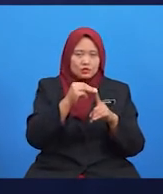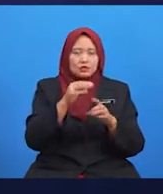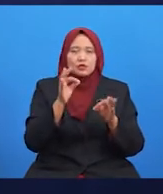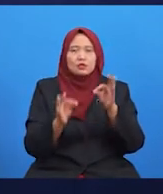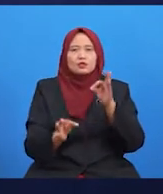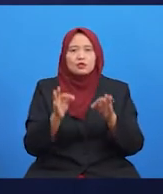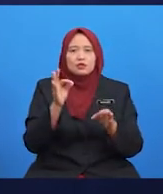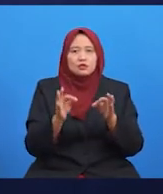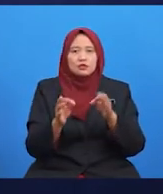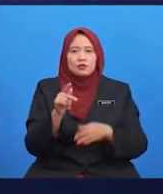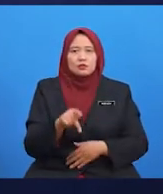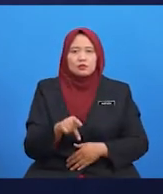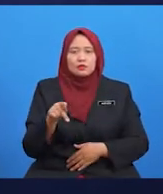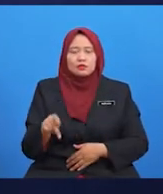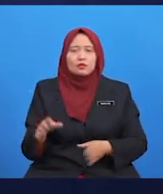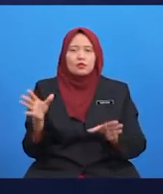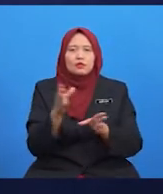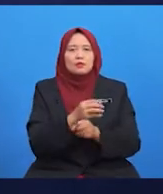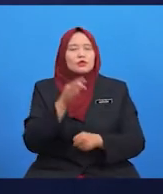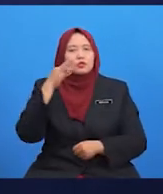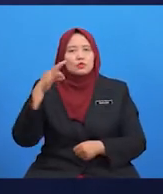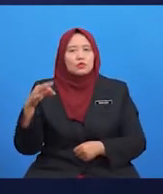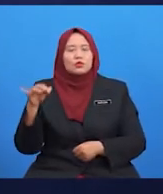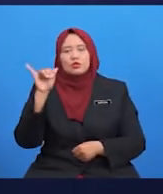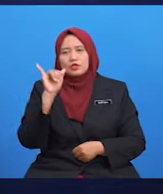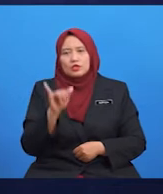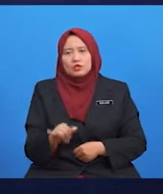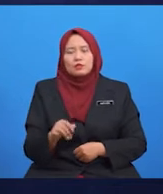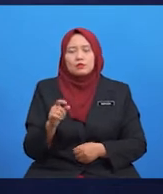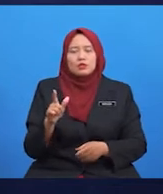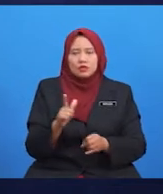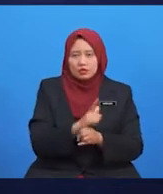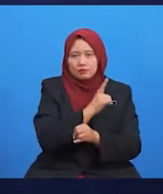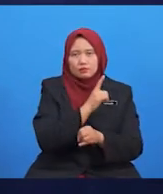jika pelajar dapat menulis ayat yang sebegini.